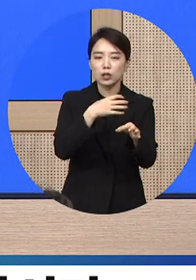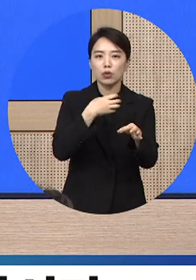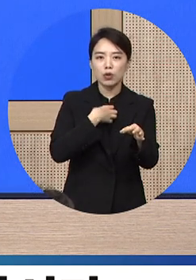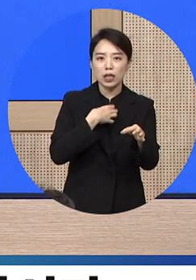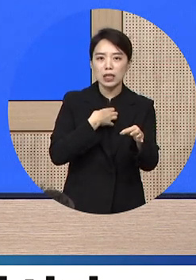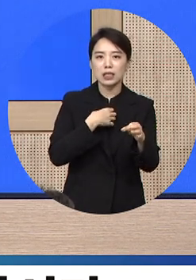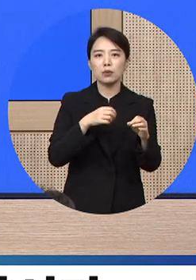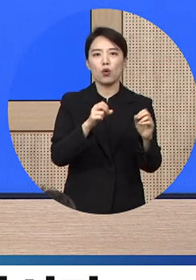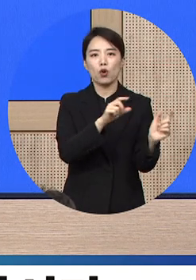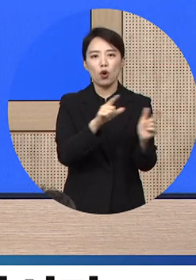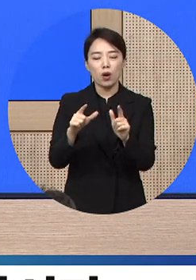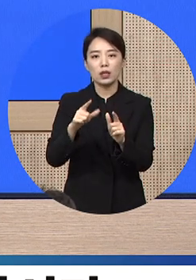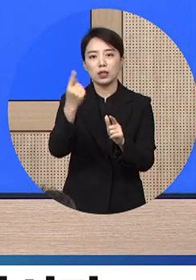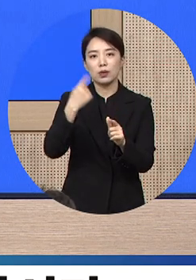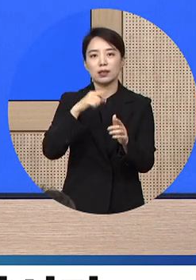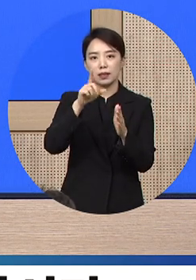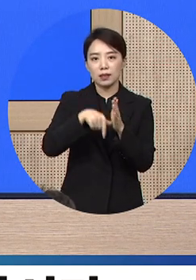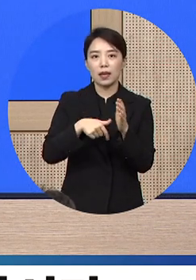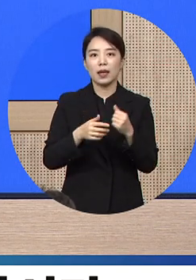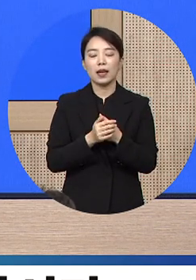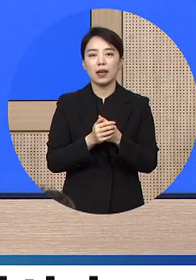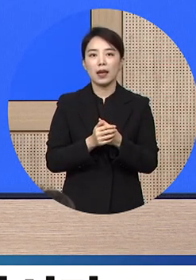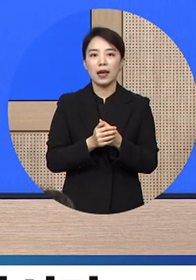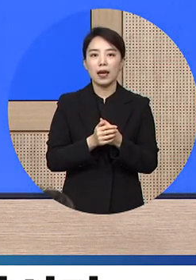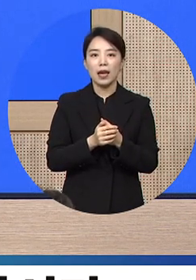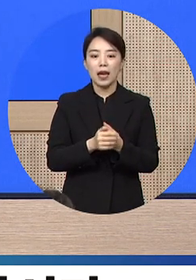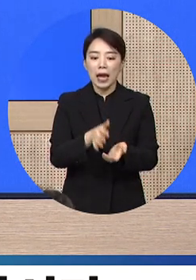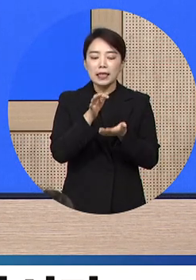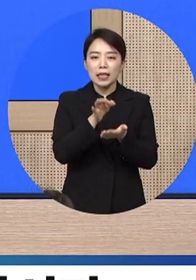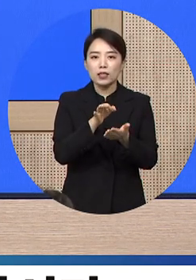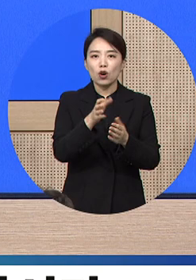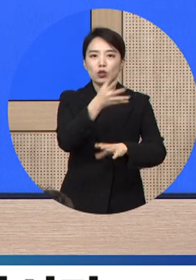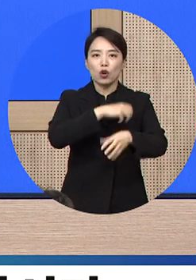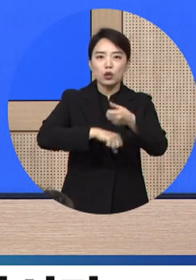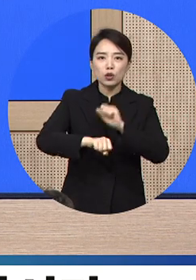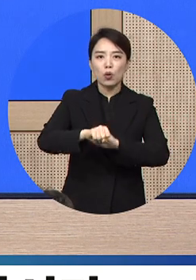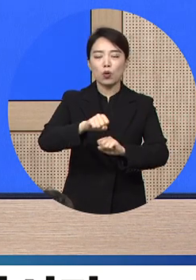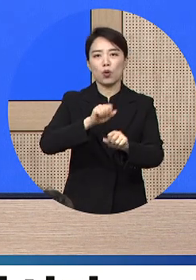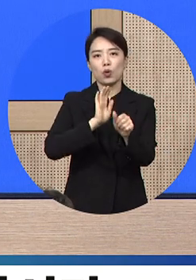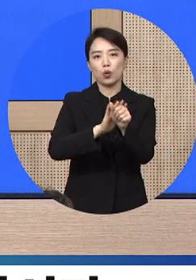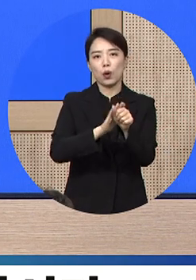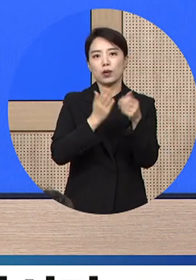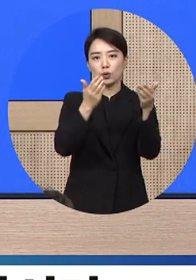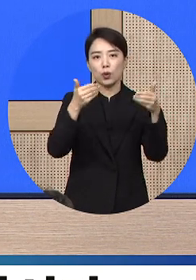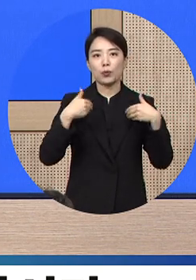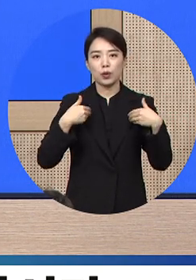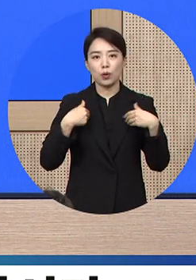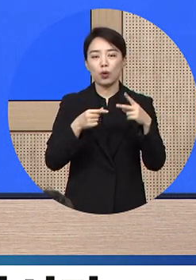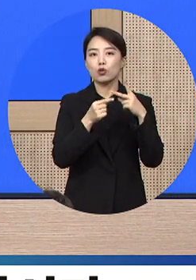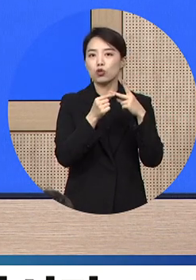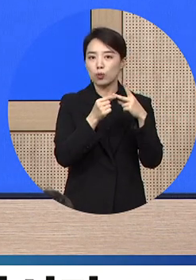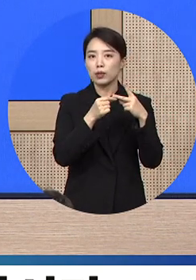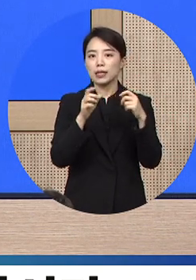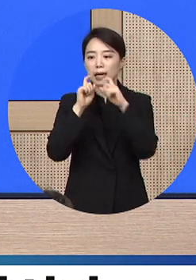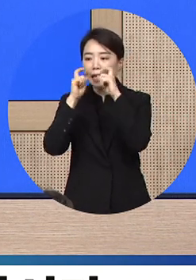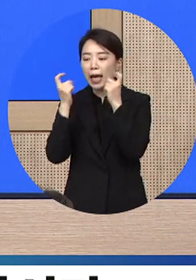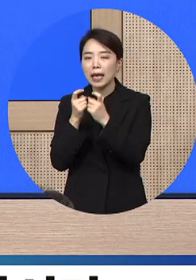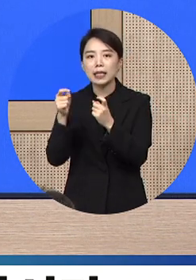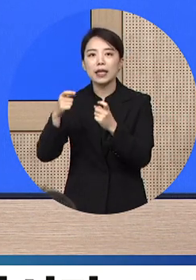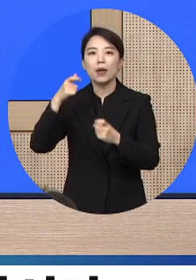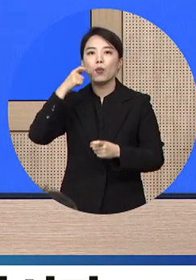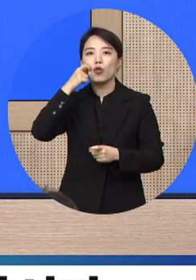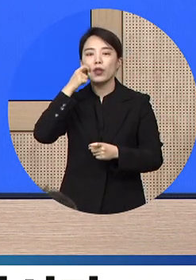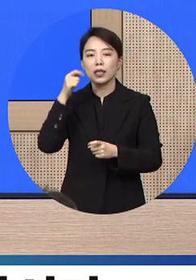팬데믹이든 어떤 틀의 위기가 왔을 적에는 재정을 적극적인 재정으로 돈을 풀어야 할 때입니다. 두 번째 민간이 할 수 없는 부분의